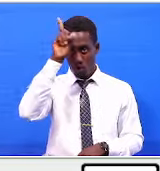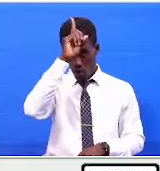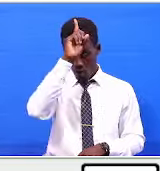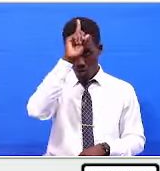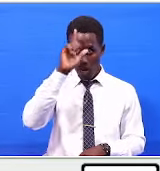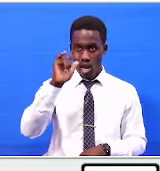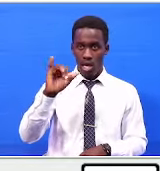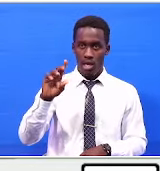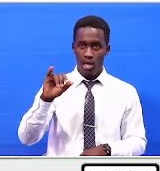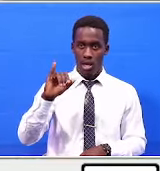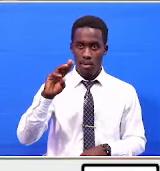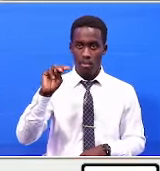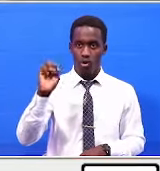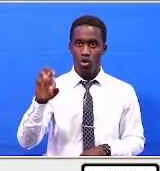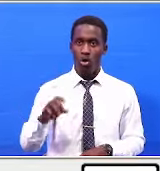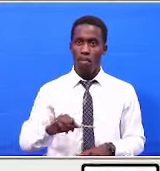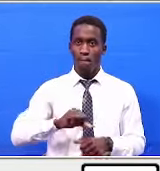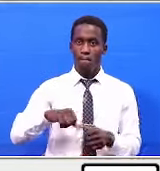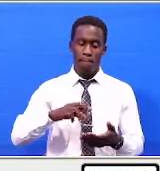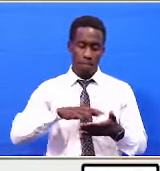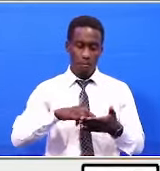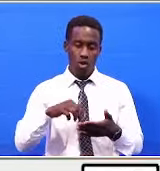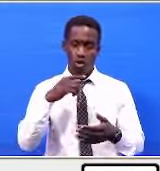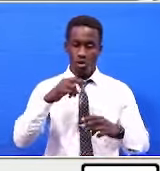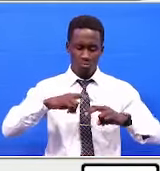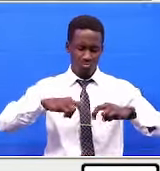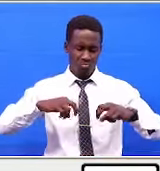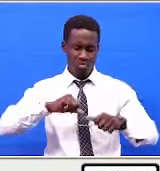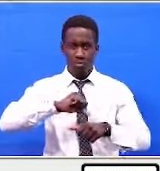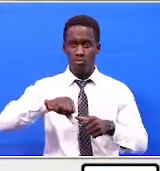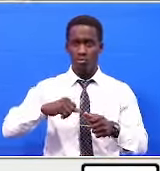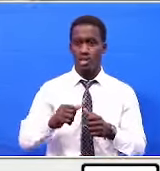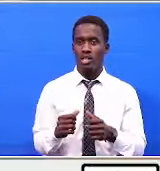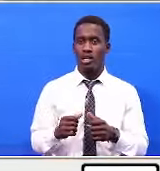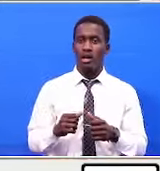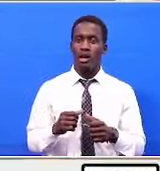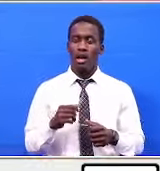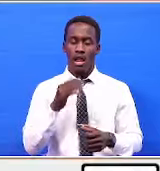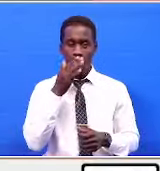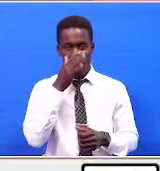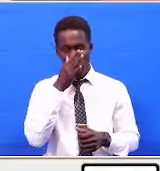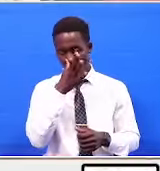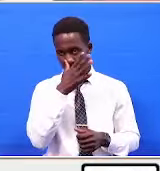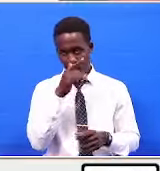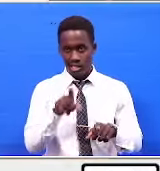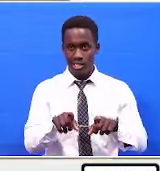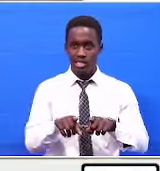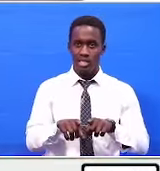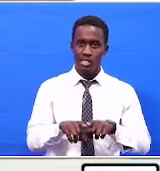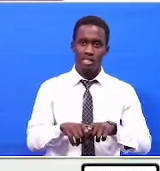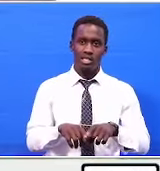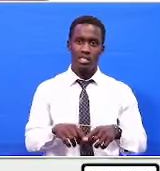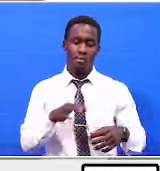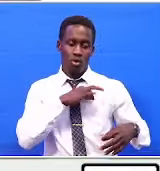mwa wasajili wa ardhi 42 nchini wanaochunguzwa kwa kujihusisha na udanganyifu na ufisadi katika usimamizi wa ardhi ikiwa